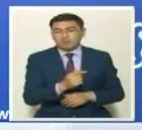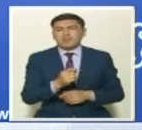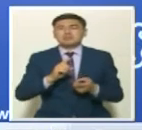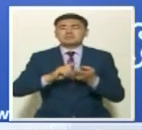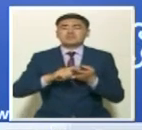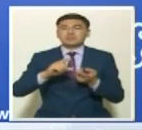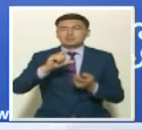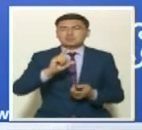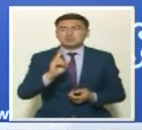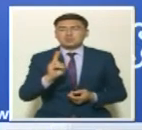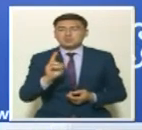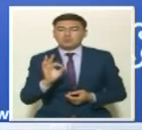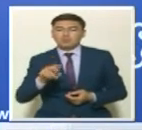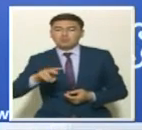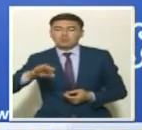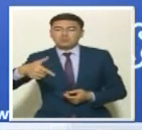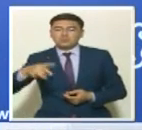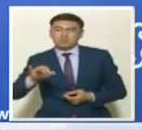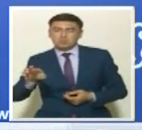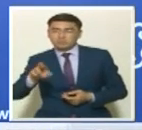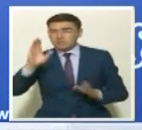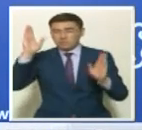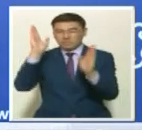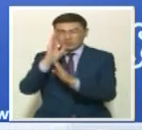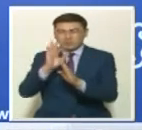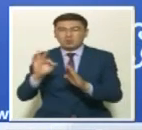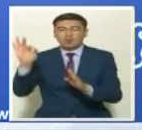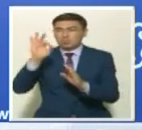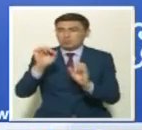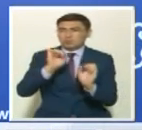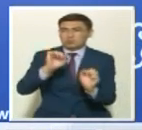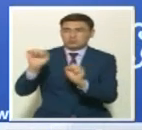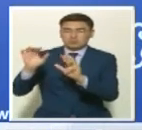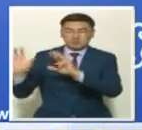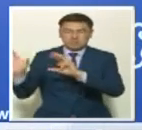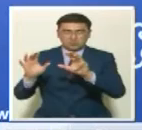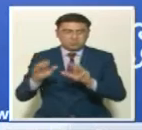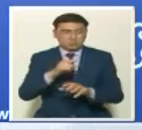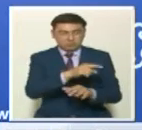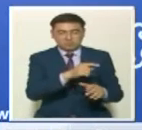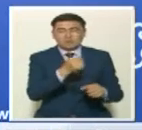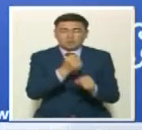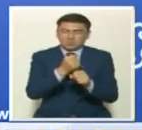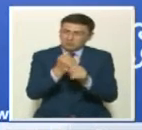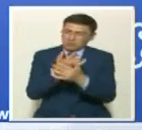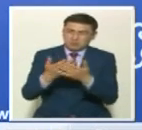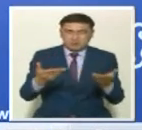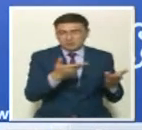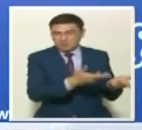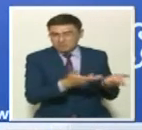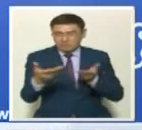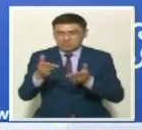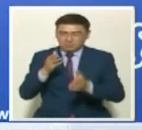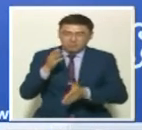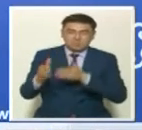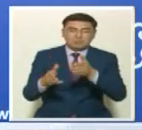экологиялық мәдениетін көтеру саласында жұмыстануға тарту, сонымен қатар олар арқылы